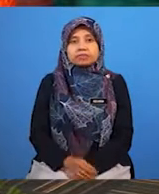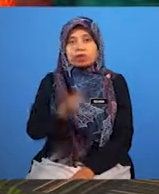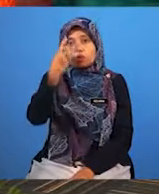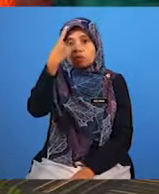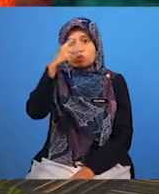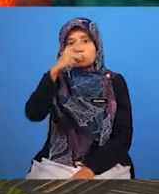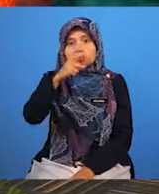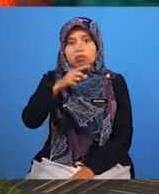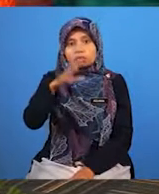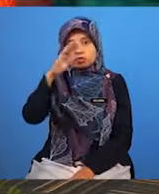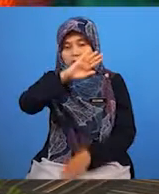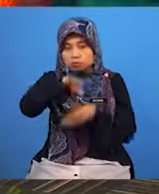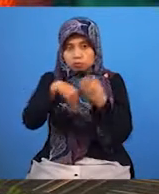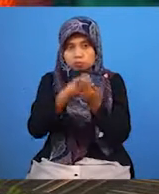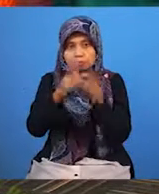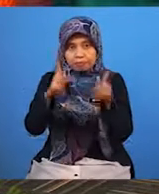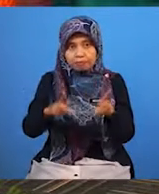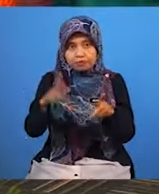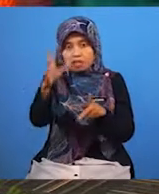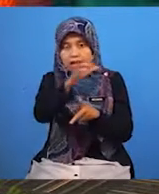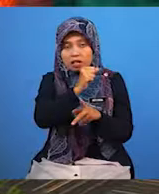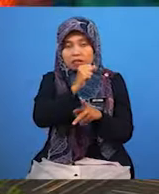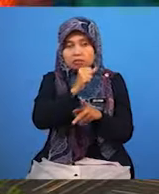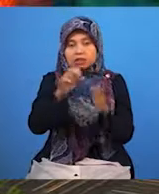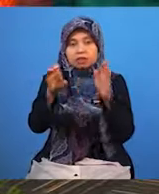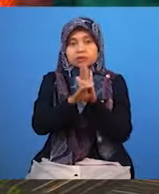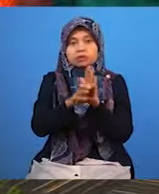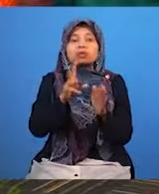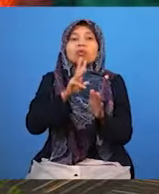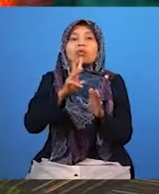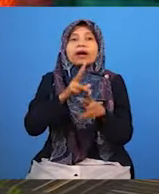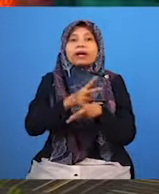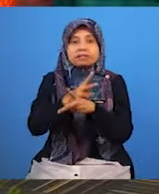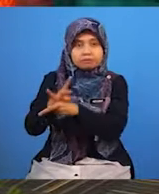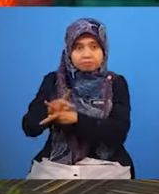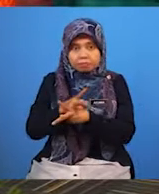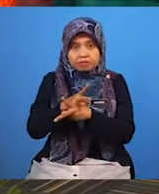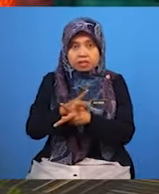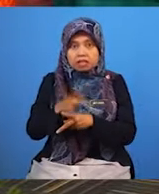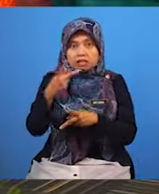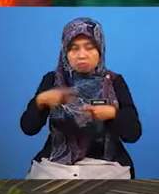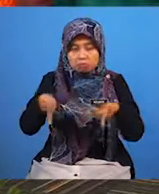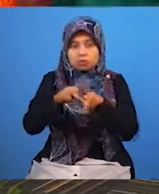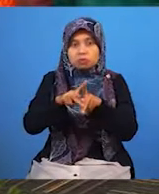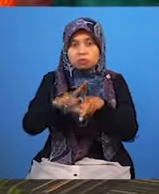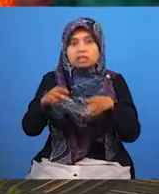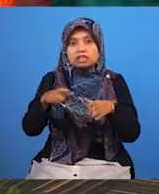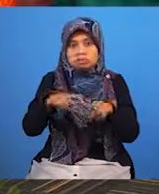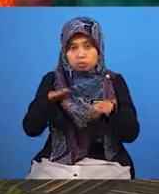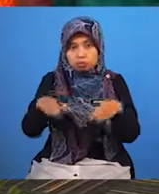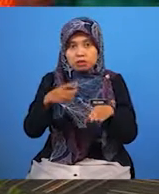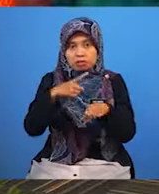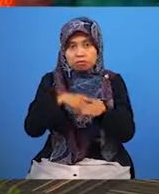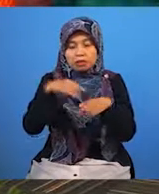Untuk makluman pelajar sekalian, pengambilan sampel air ternakan perlu dilakukan di lokasi dan